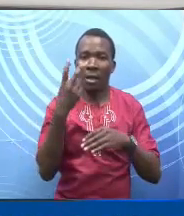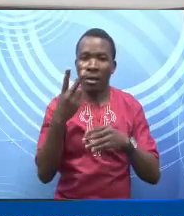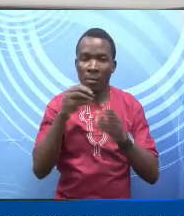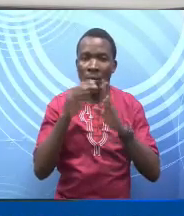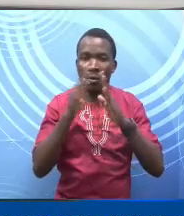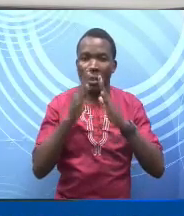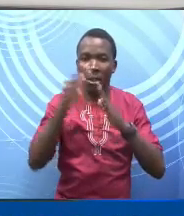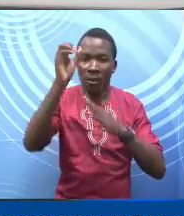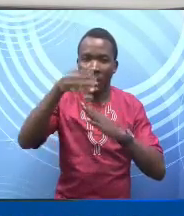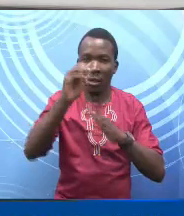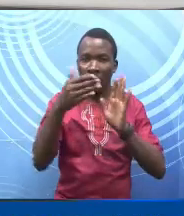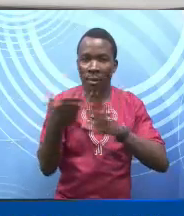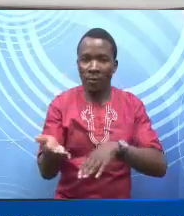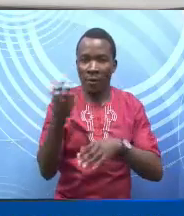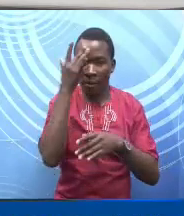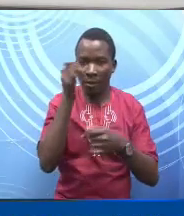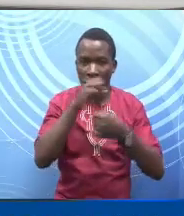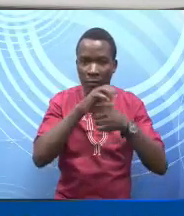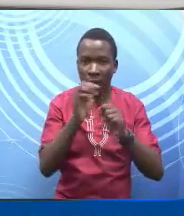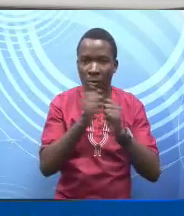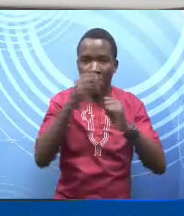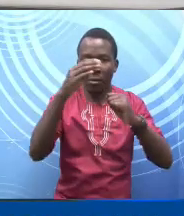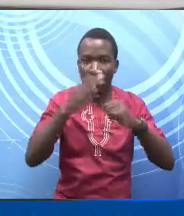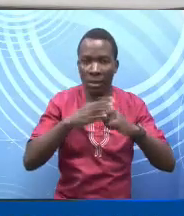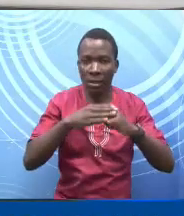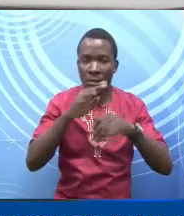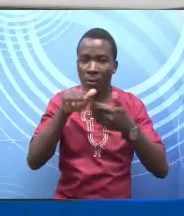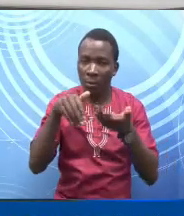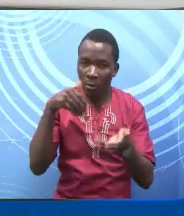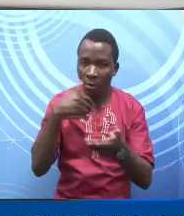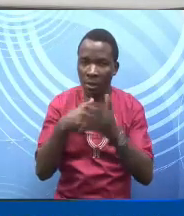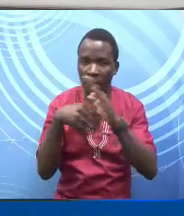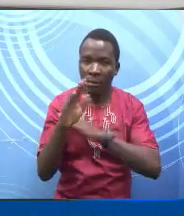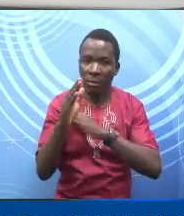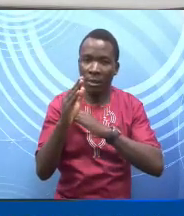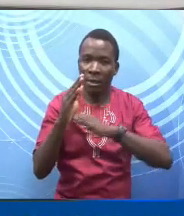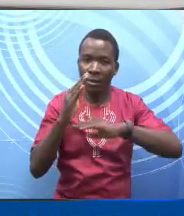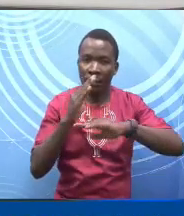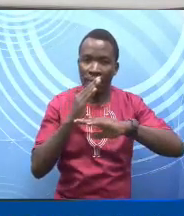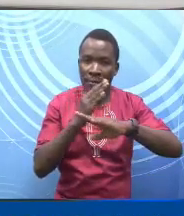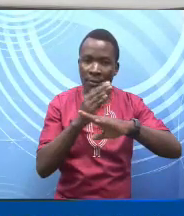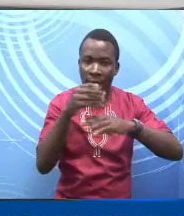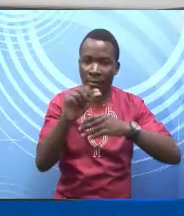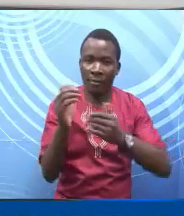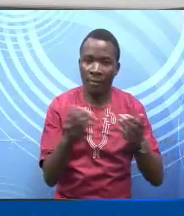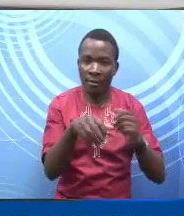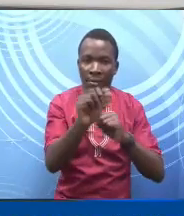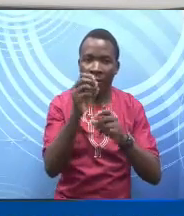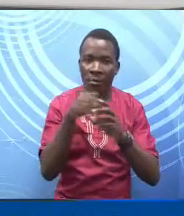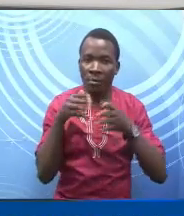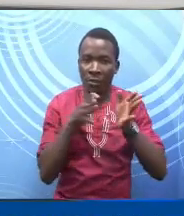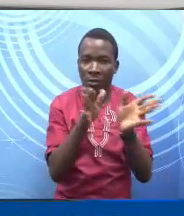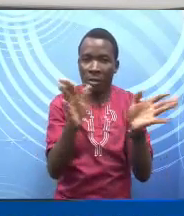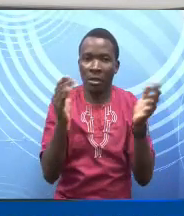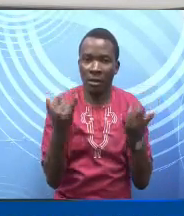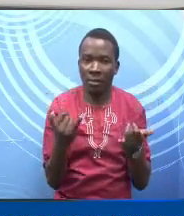Kigali witabye Imana azize icyorezo cya COVID-19. Aba bose Imana ibakire mu bayo. Muri rusange uyu munsi